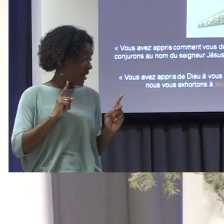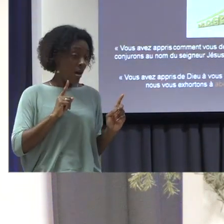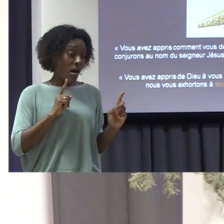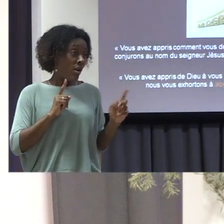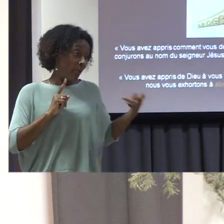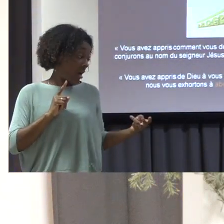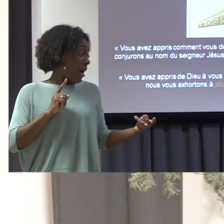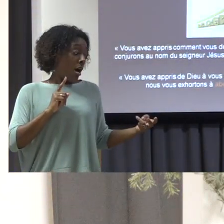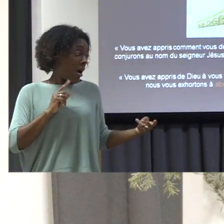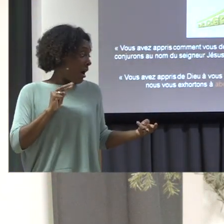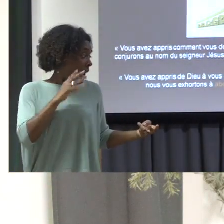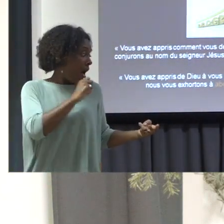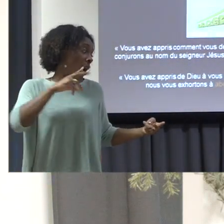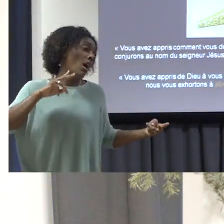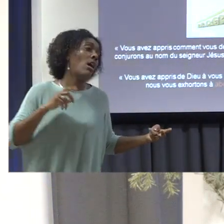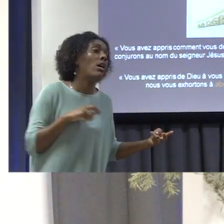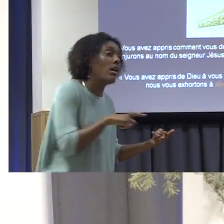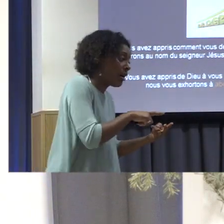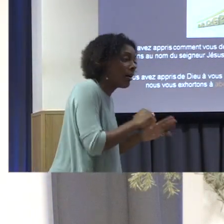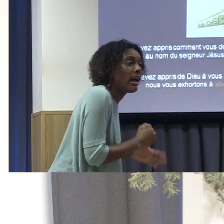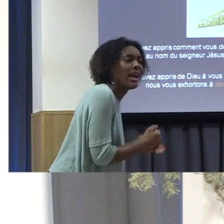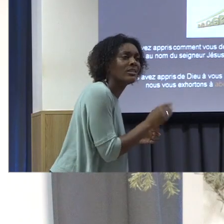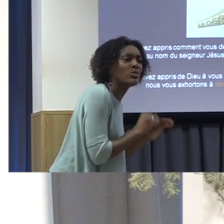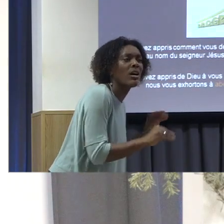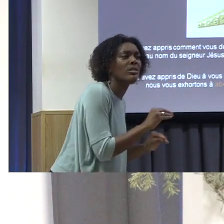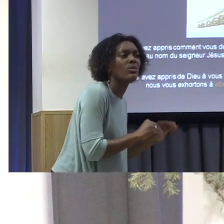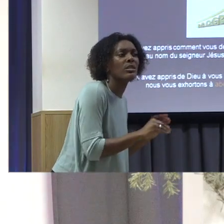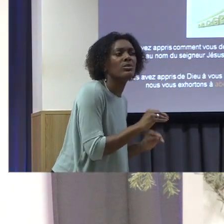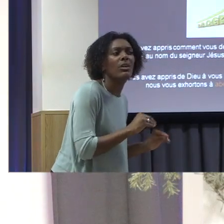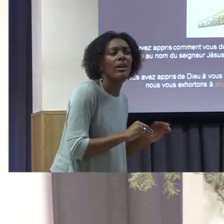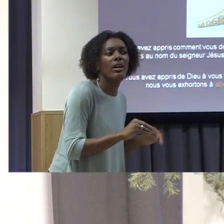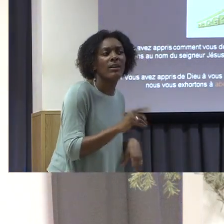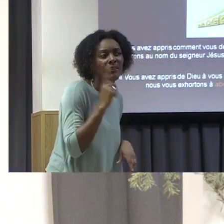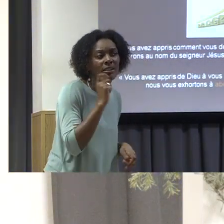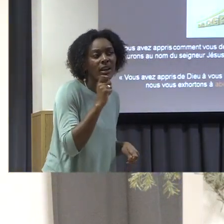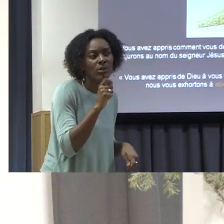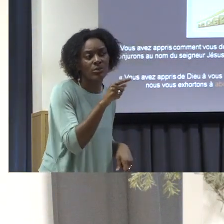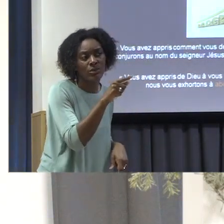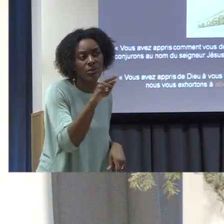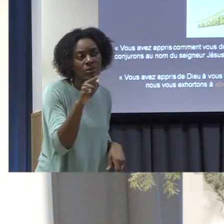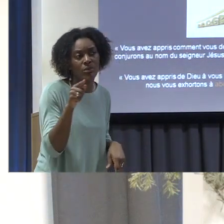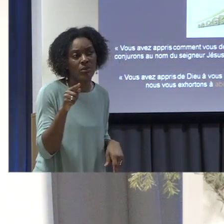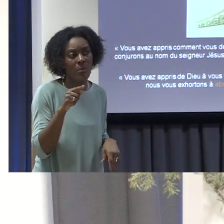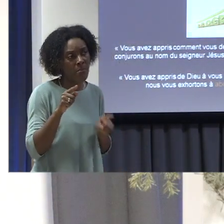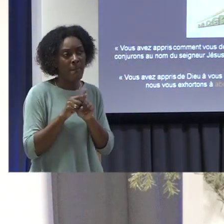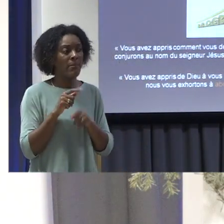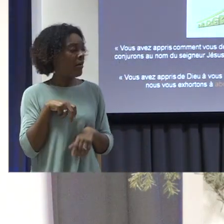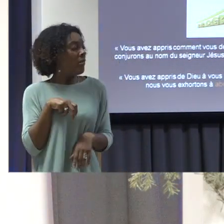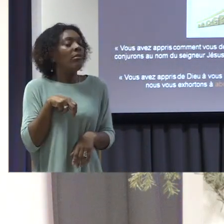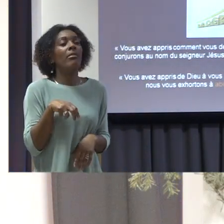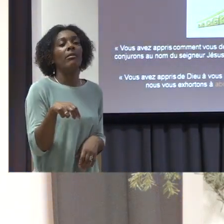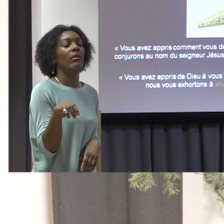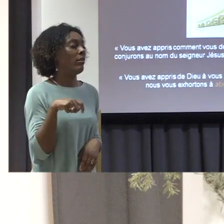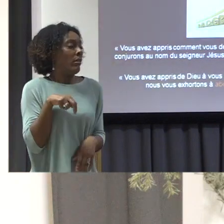l'amour de son prochain. Donc prenons garde de ne pas être dans des raisonnements où nous